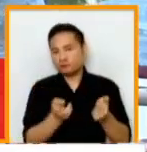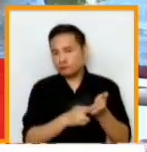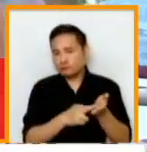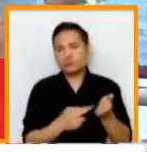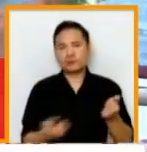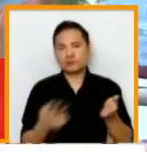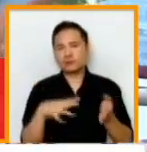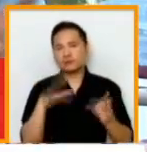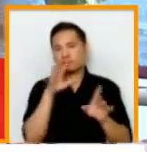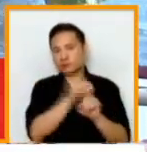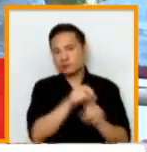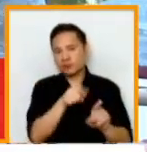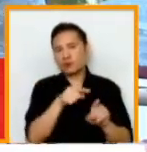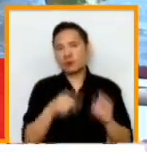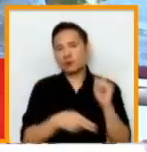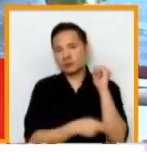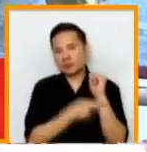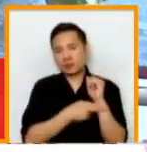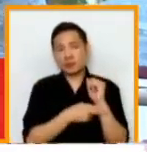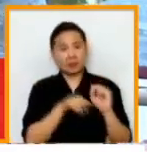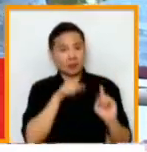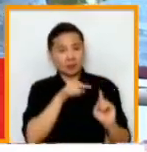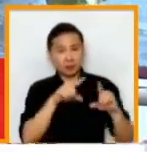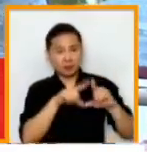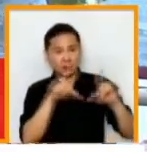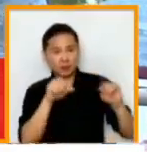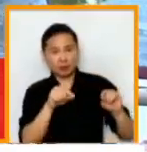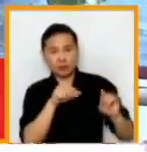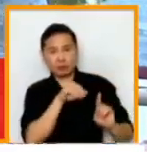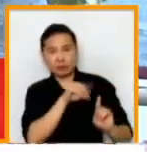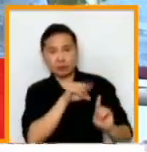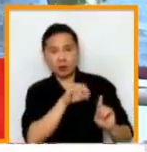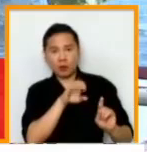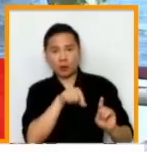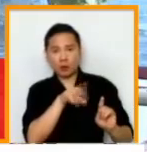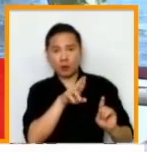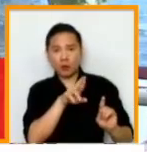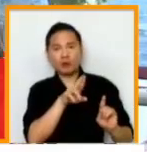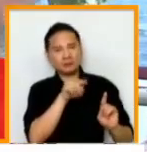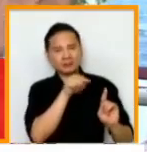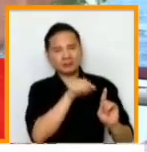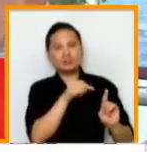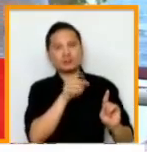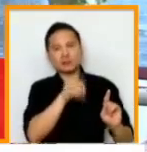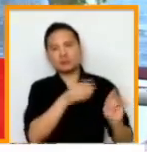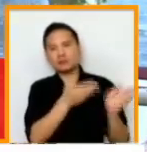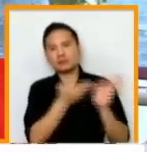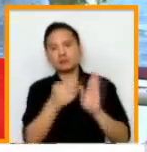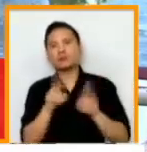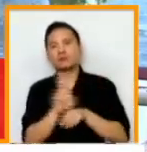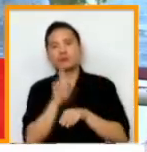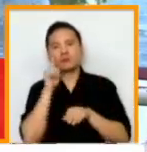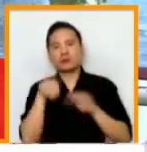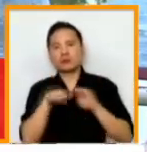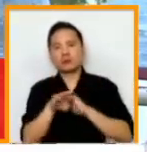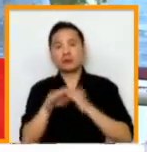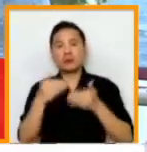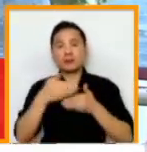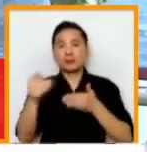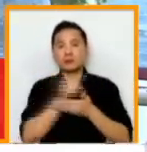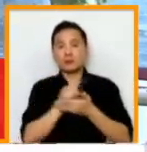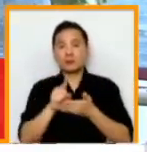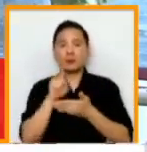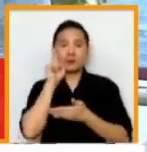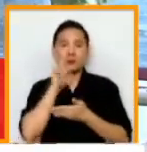bukod sa inyong vaccination card, yung 2 lang naman yung major requirements para makapasok na kayo dito. Para pagdating ng next week, pwedeng-pwede na kayong pumunta